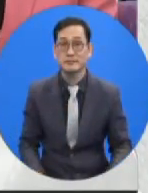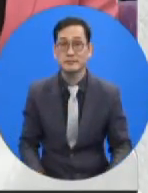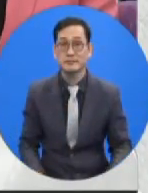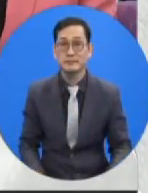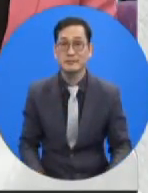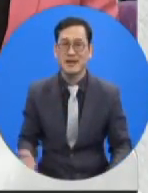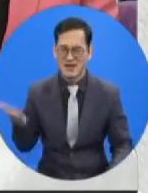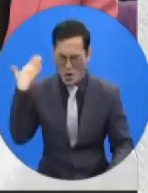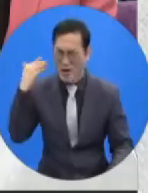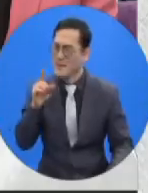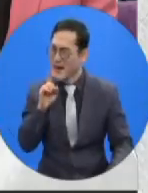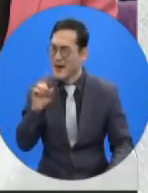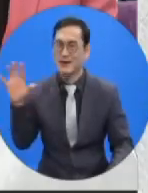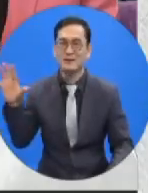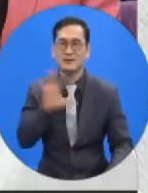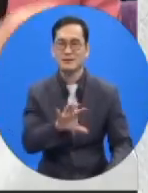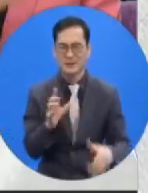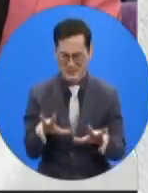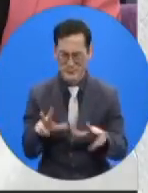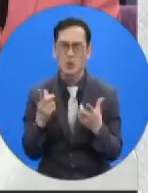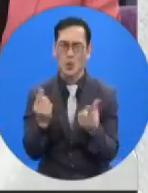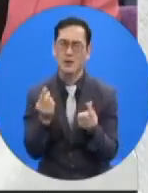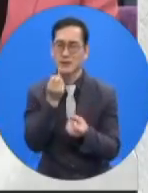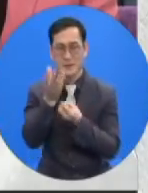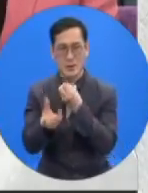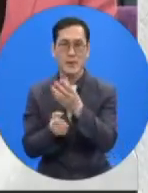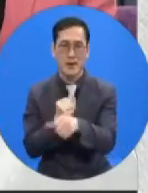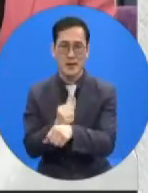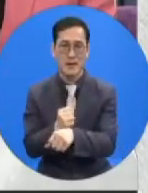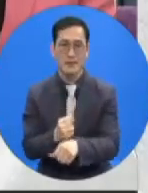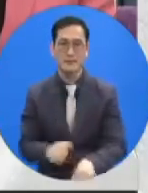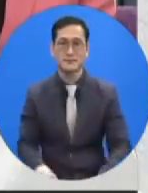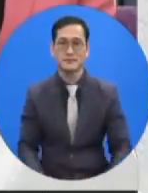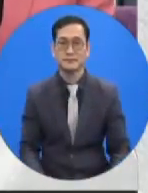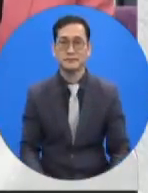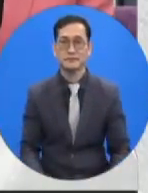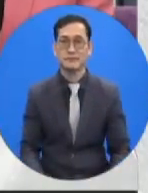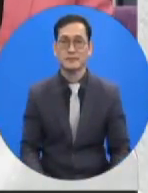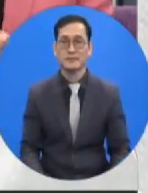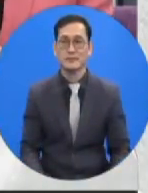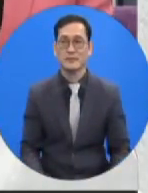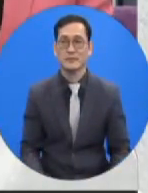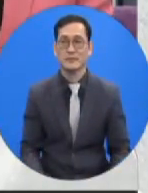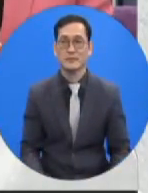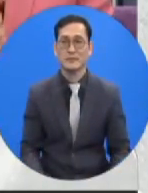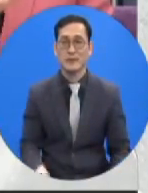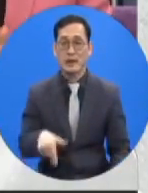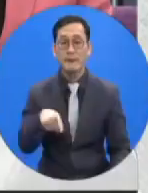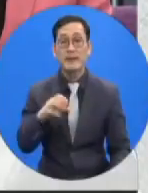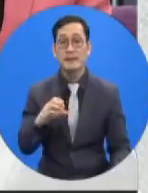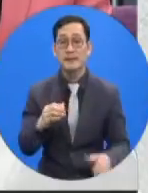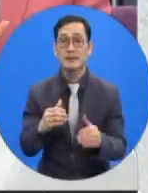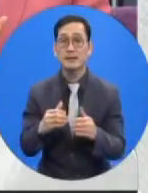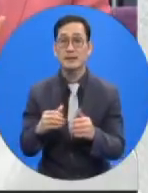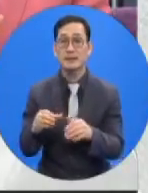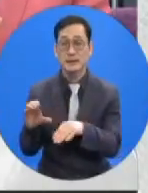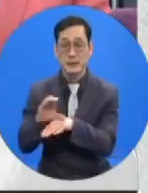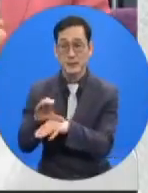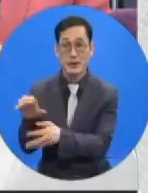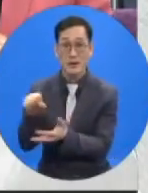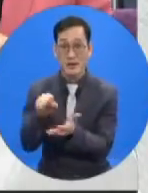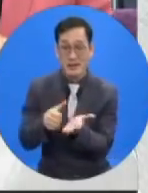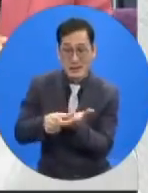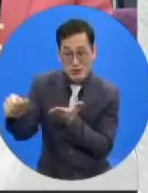얘기하고 똑같은 얘기입니다. 그 당시에도 이 부분에 대해서 자기가 증거를 그 PC에 돼 있는 그 데이터를 없앨